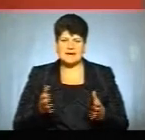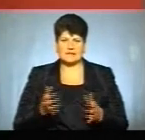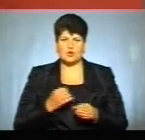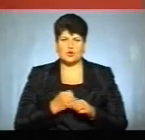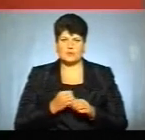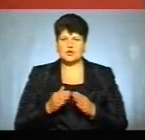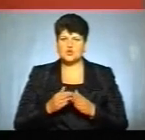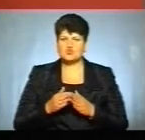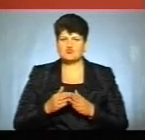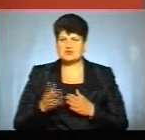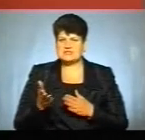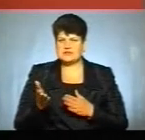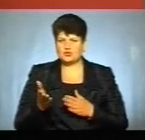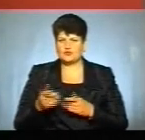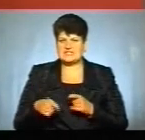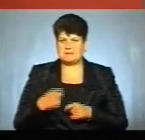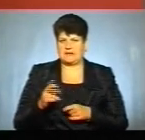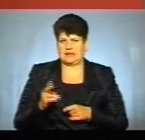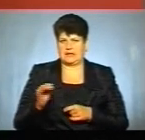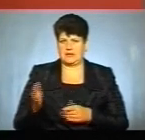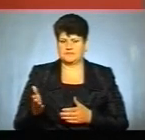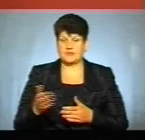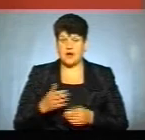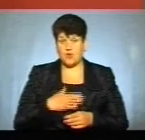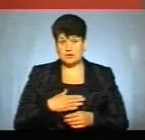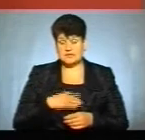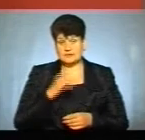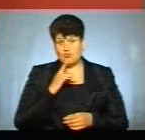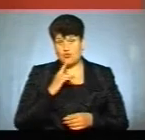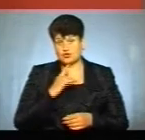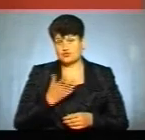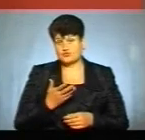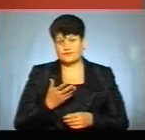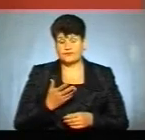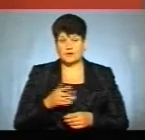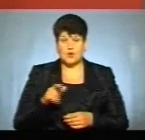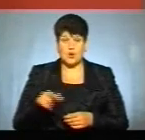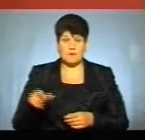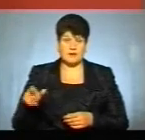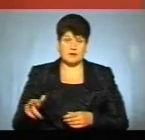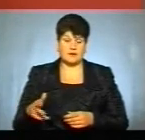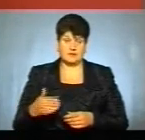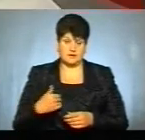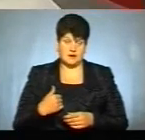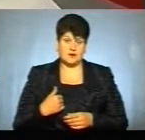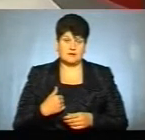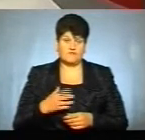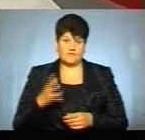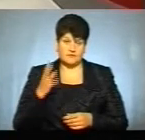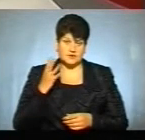робити сусідові такі збитки. А в нас поки що на сьогоднішній день, от громадяни з громадянами, я